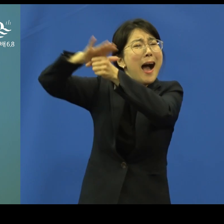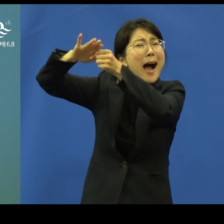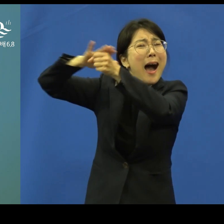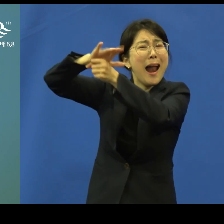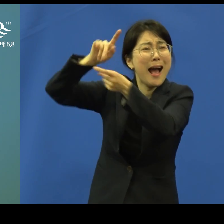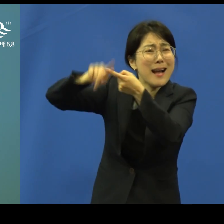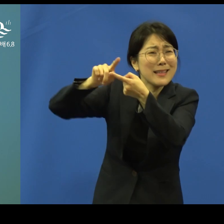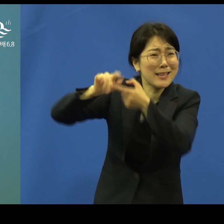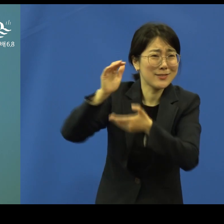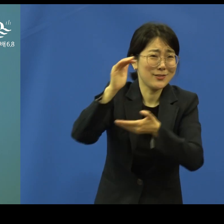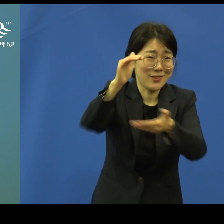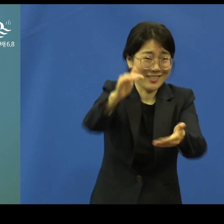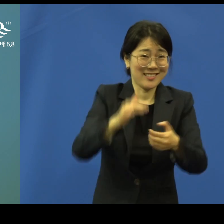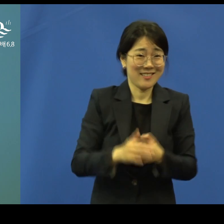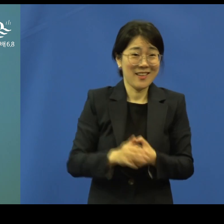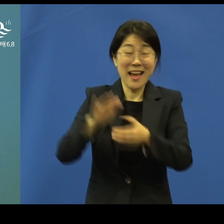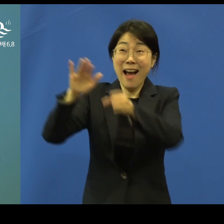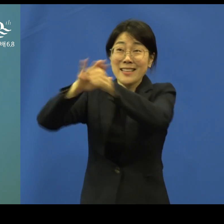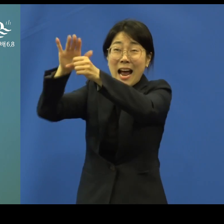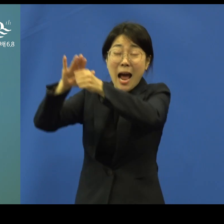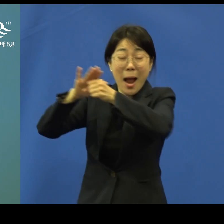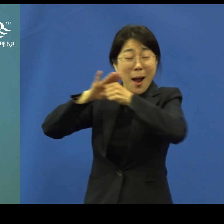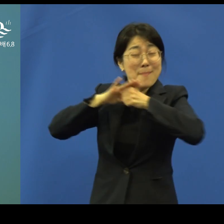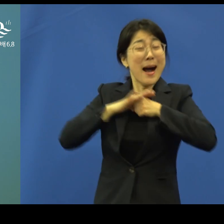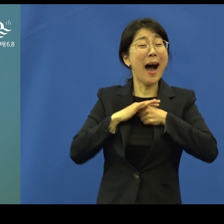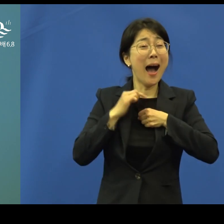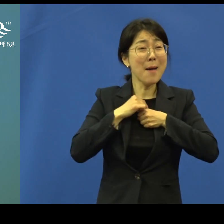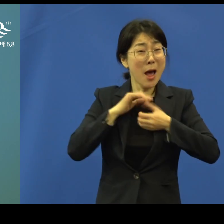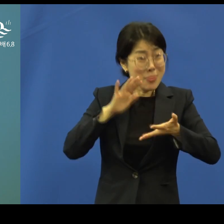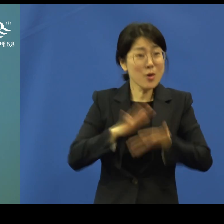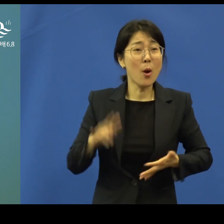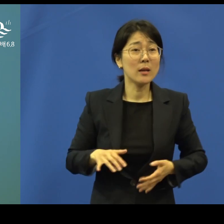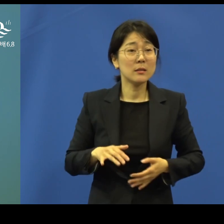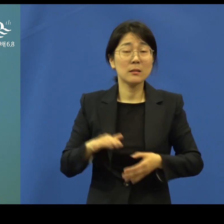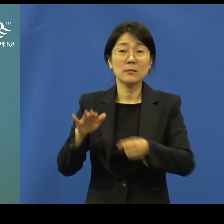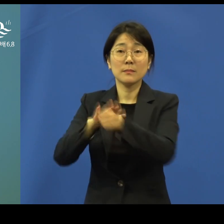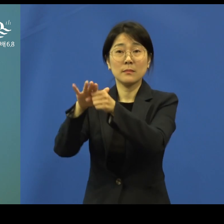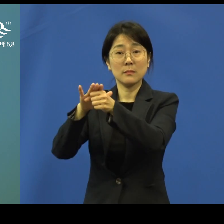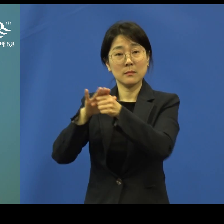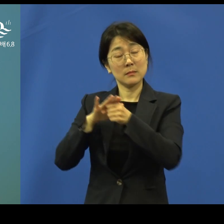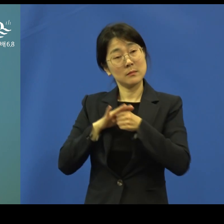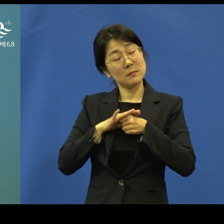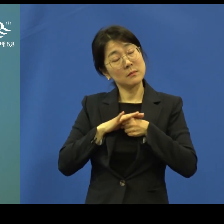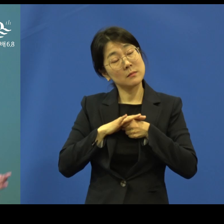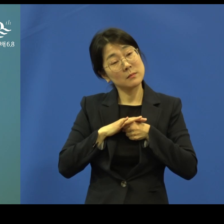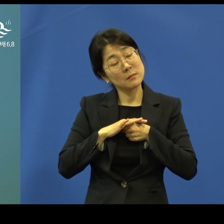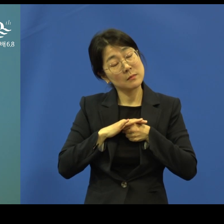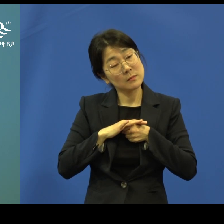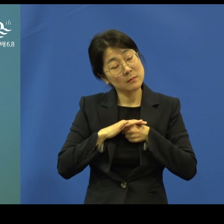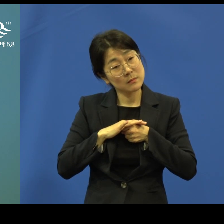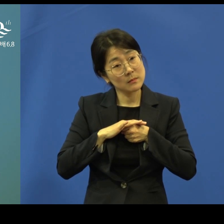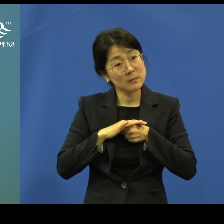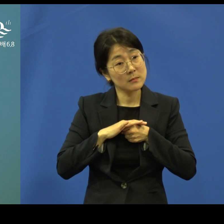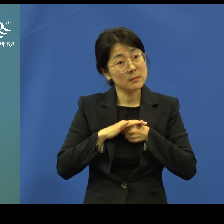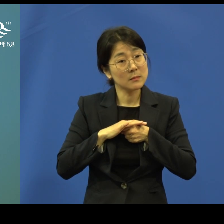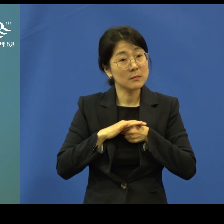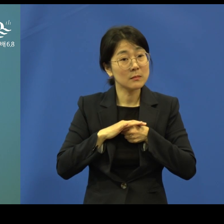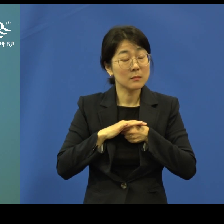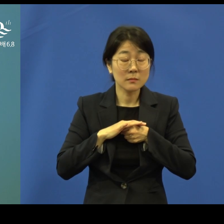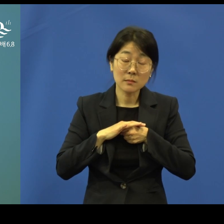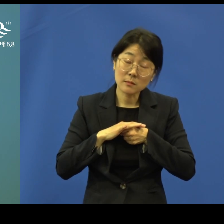여러분, 사랑은 열병에 앓죠. 여러분, 결혼하면 사랑의 열병에 앓고 이제 더 이상 헤어질 수 없어 결혼하는 거